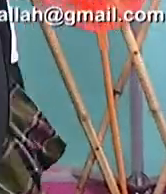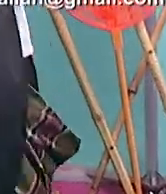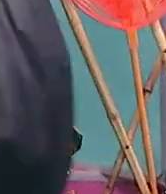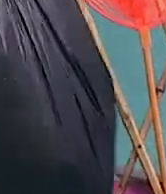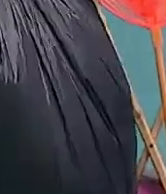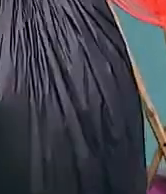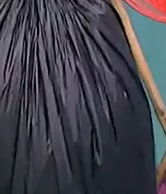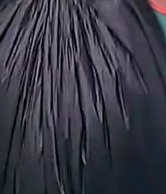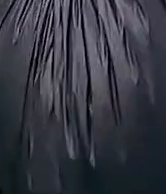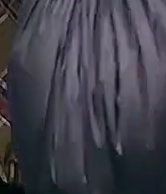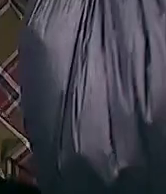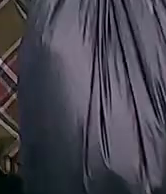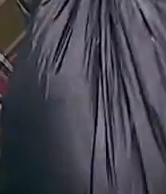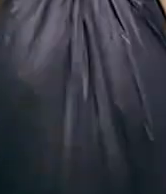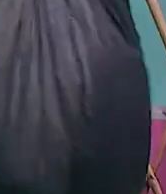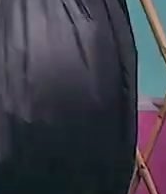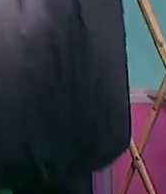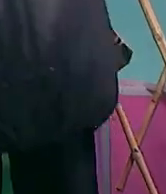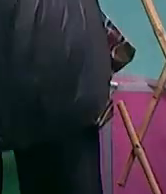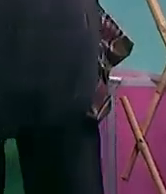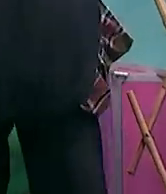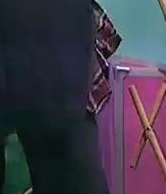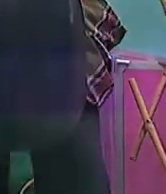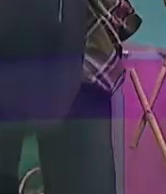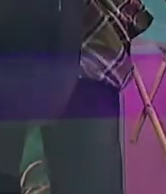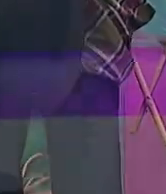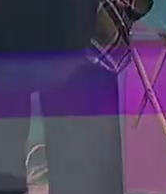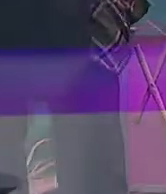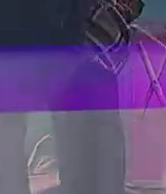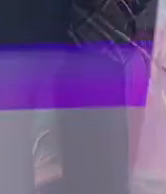biru hijau hutanku lalilu